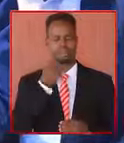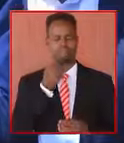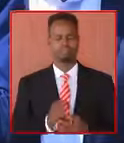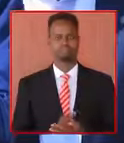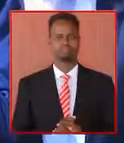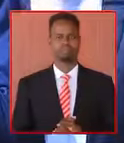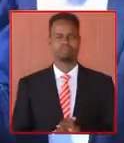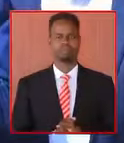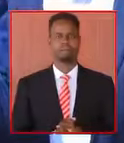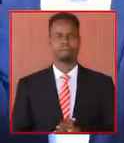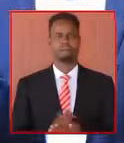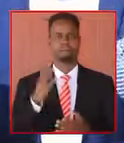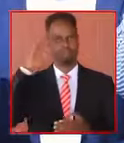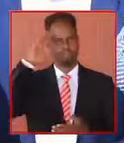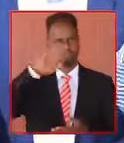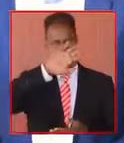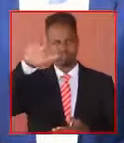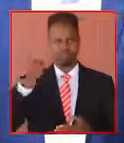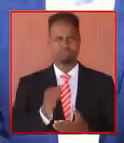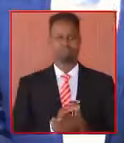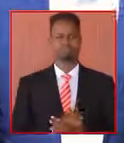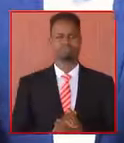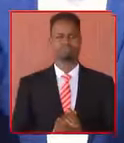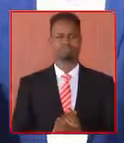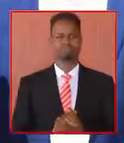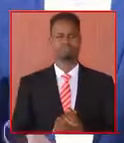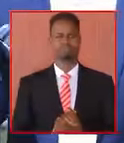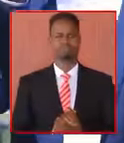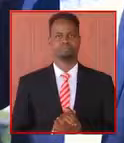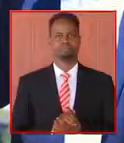الرحمن الرحيم. السلام عليكم ورحمة الله وبركاته.